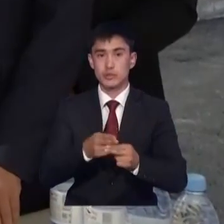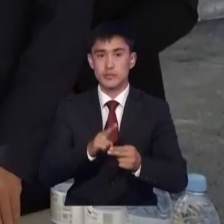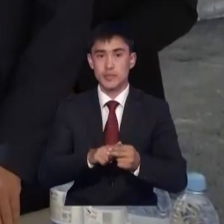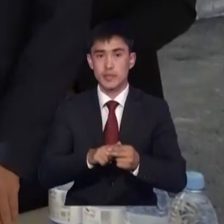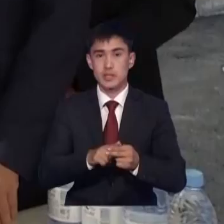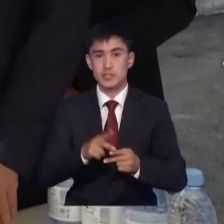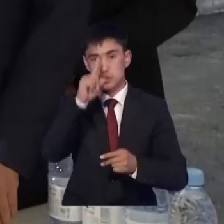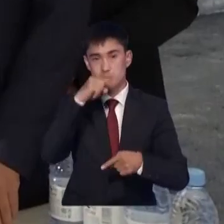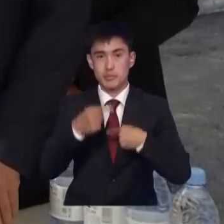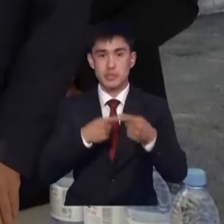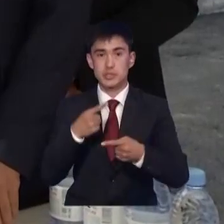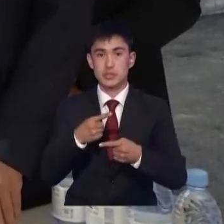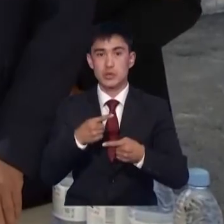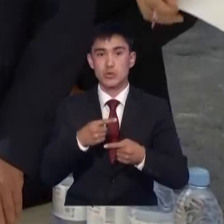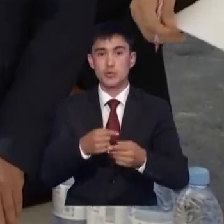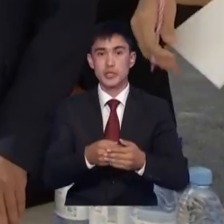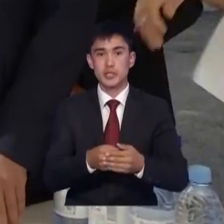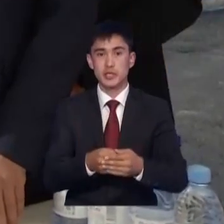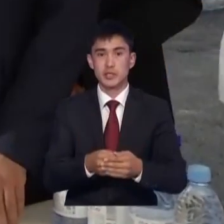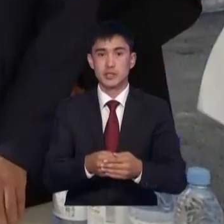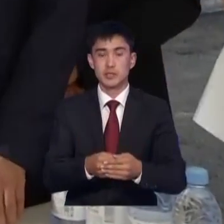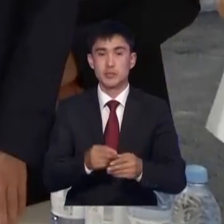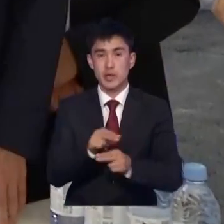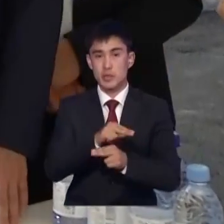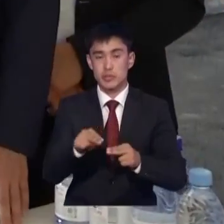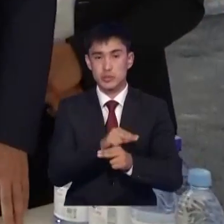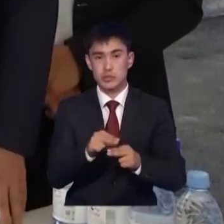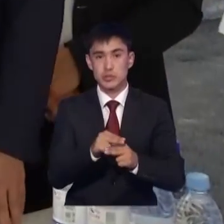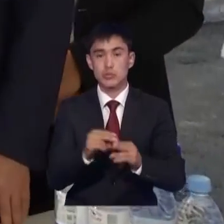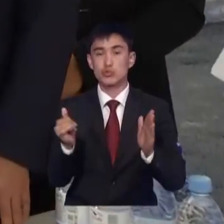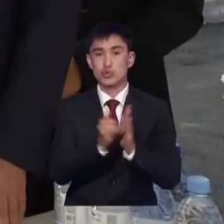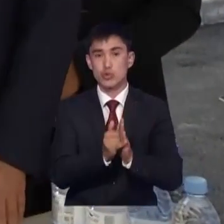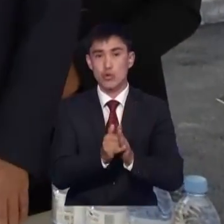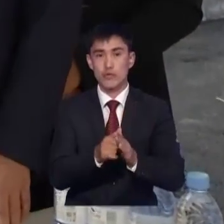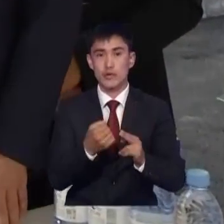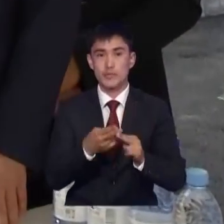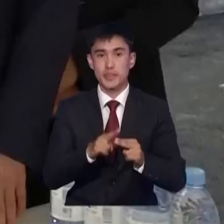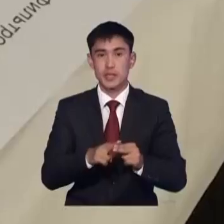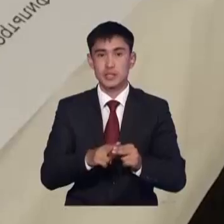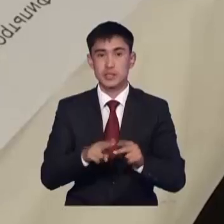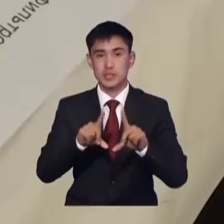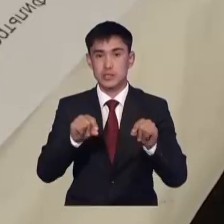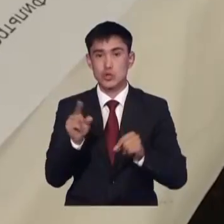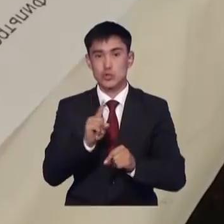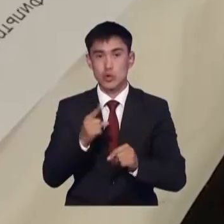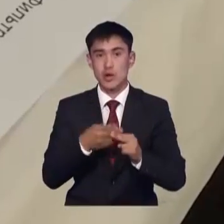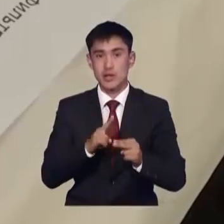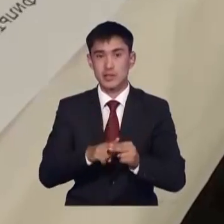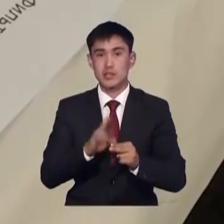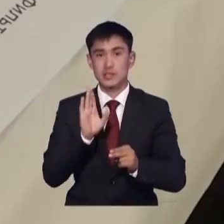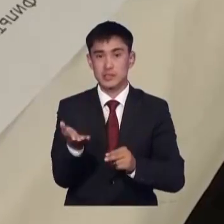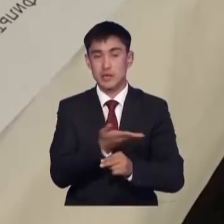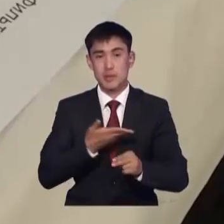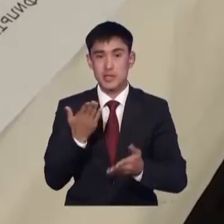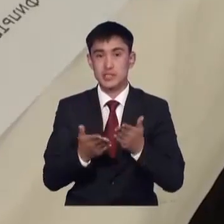месяц теперь на эти 300 млн теньге мы отремонтируем установки внутри фильтровальной станции что это даст